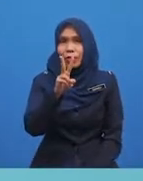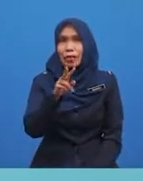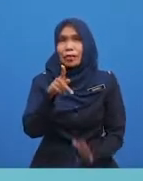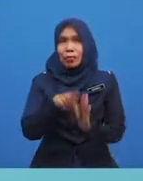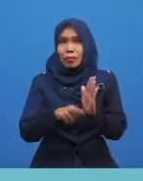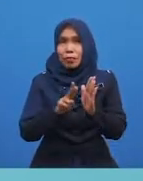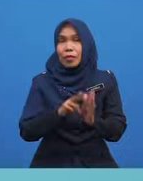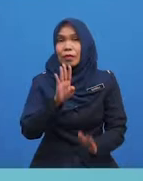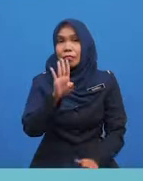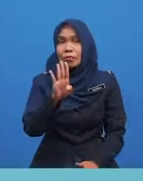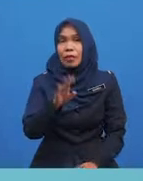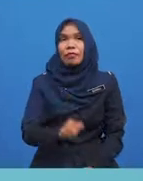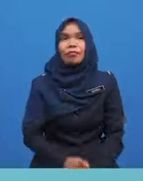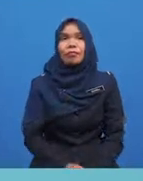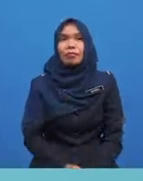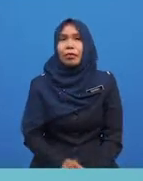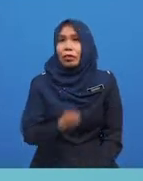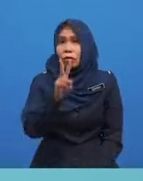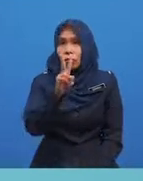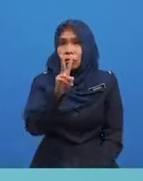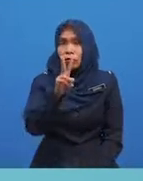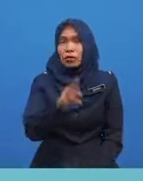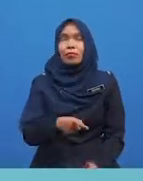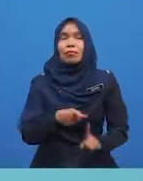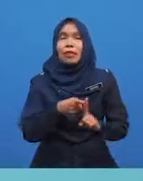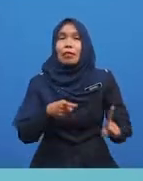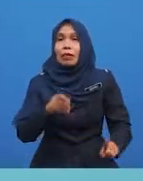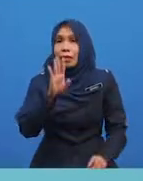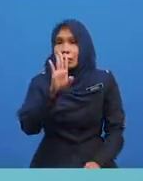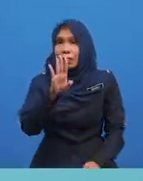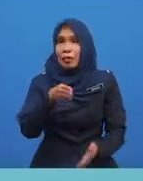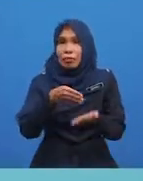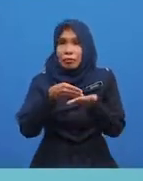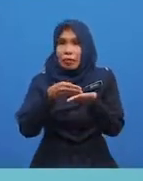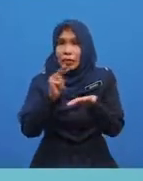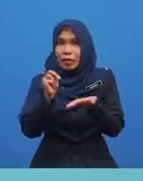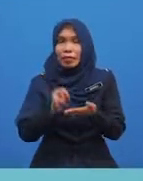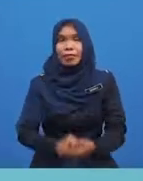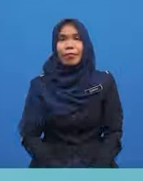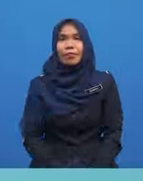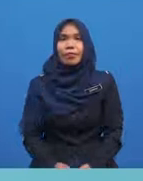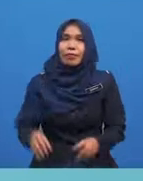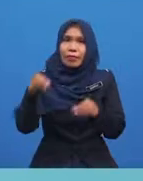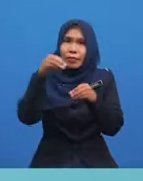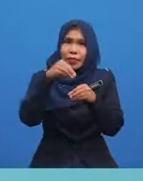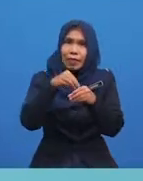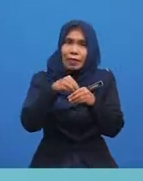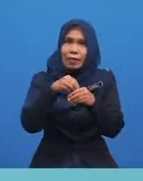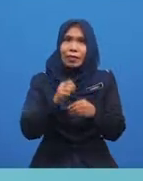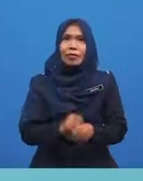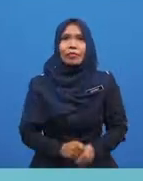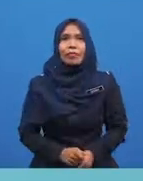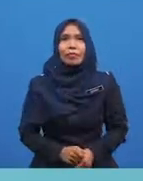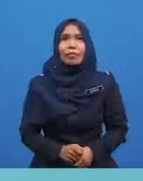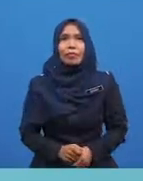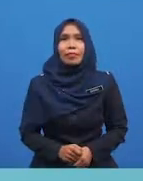2/4 pula merupakan 2 daripada 4 bahagian. Dalam paparan